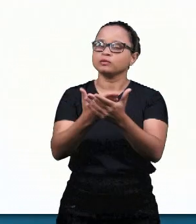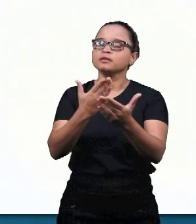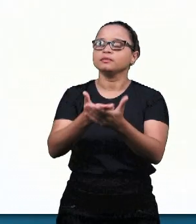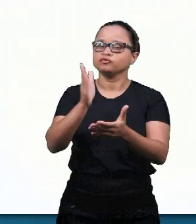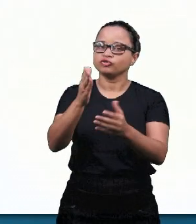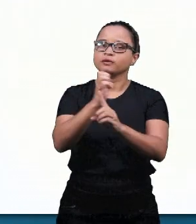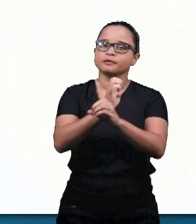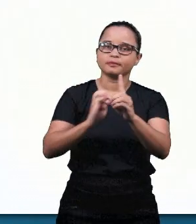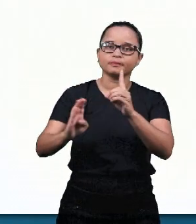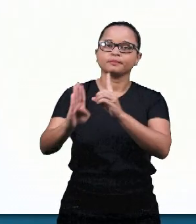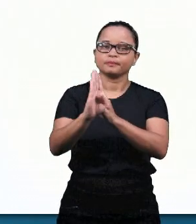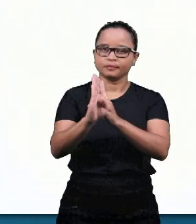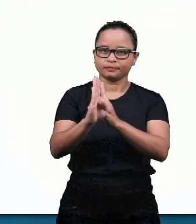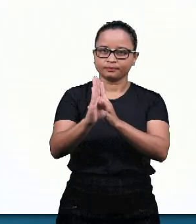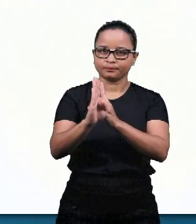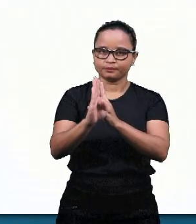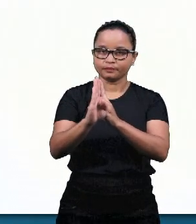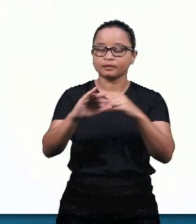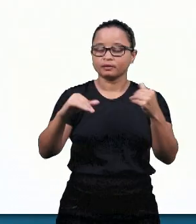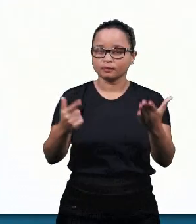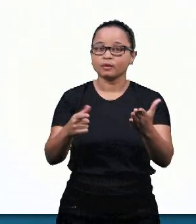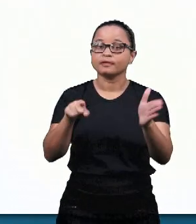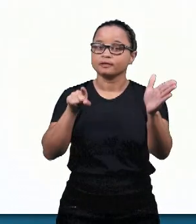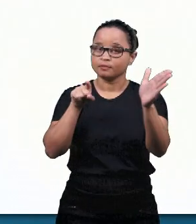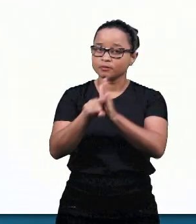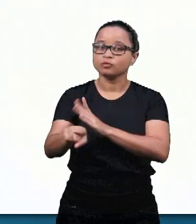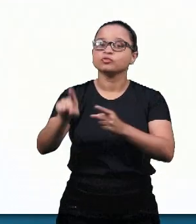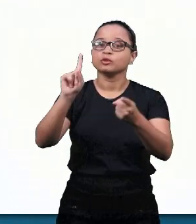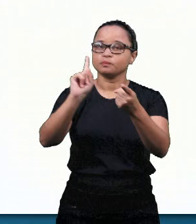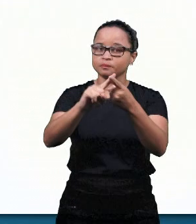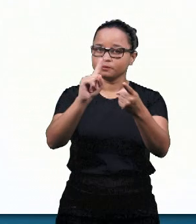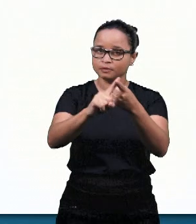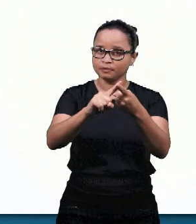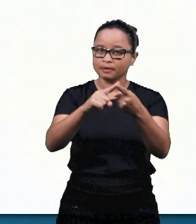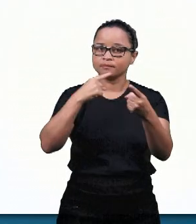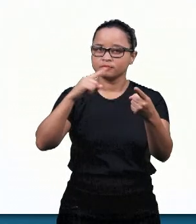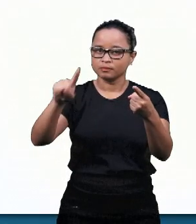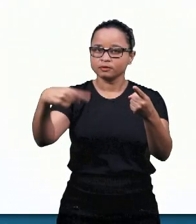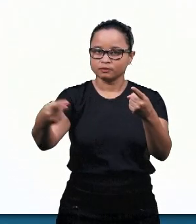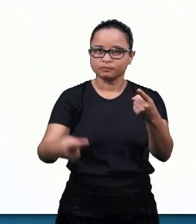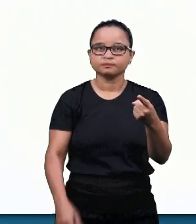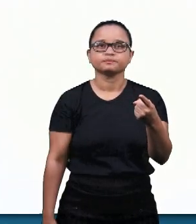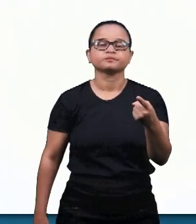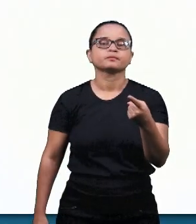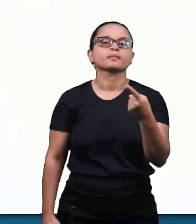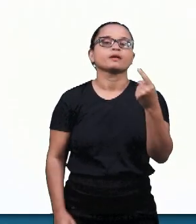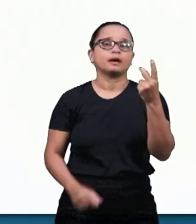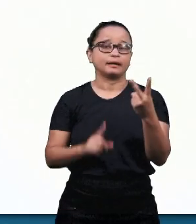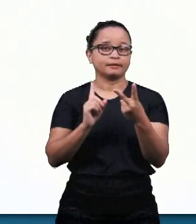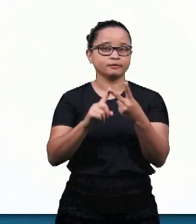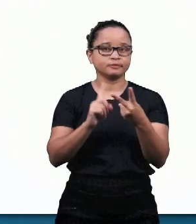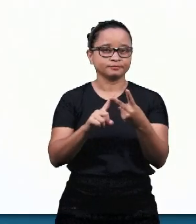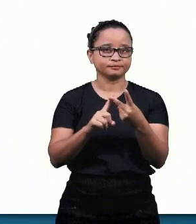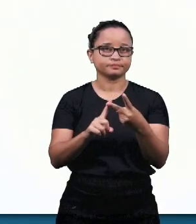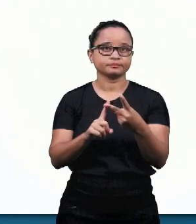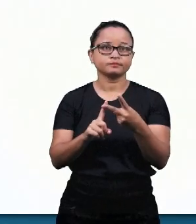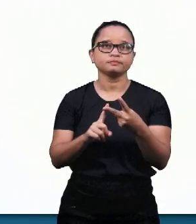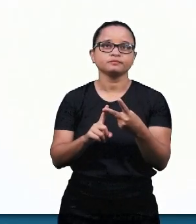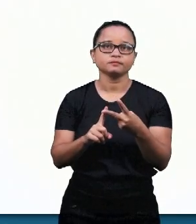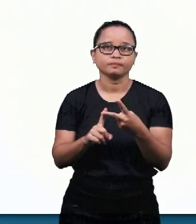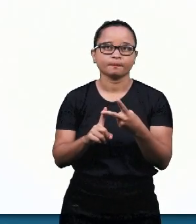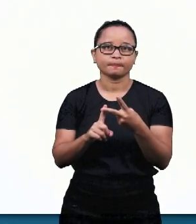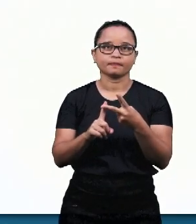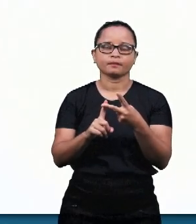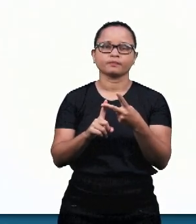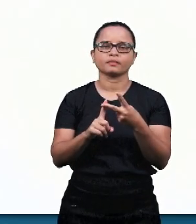été les principes déjà étudiés dans l'école biblique dominicale? Ça, c'est la première question. Passons à la deuxième question. Quelle a